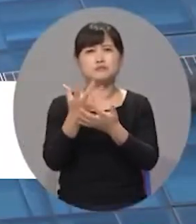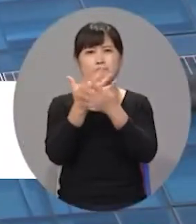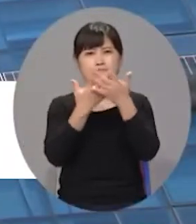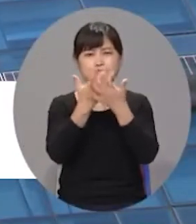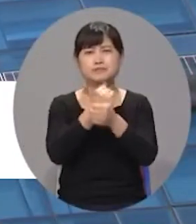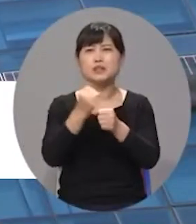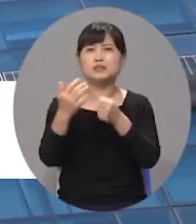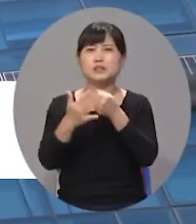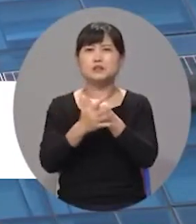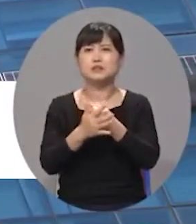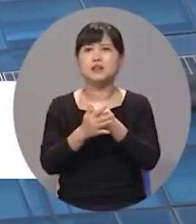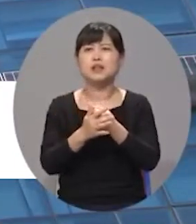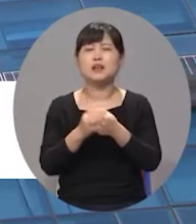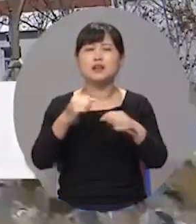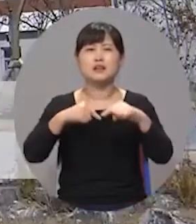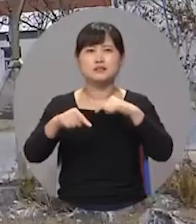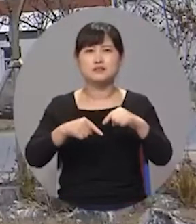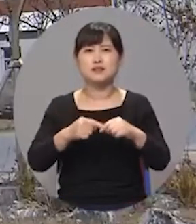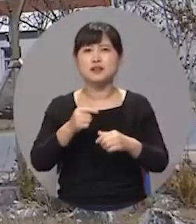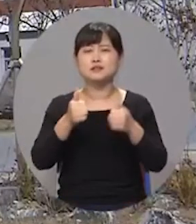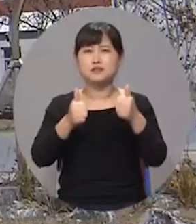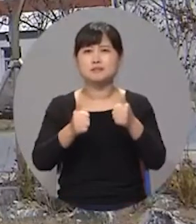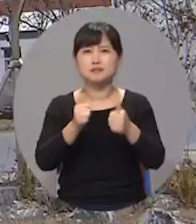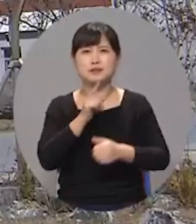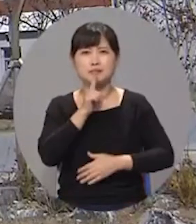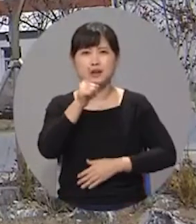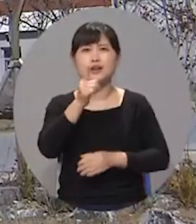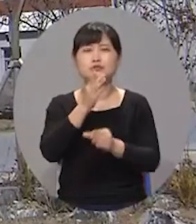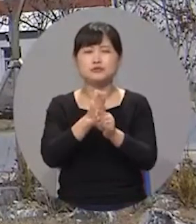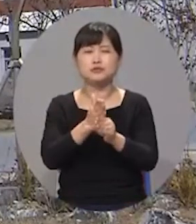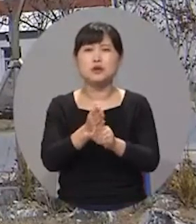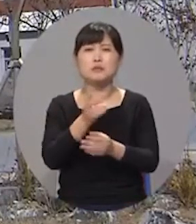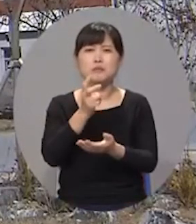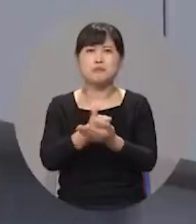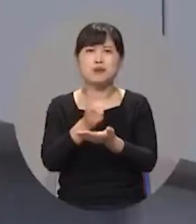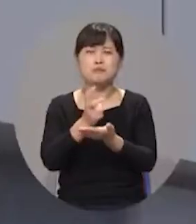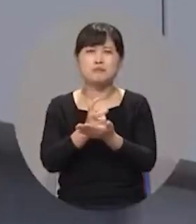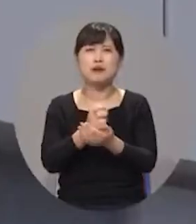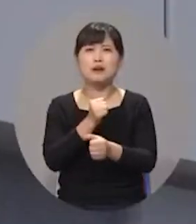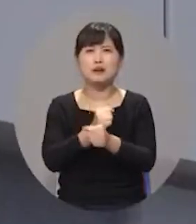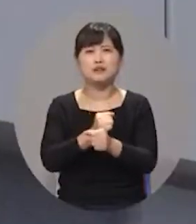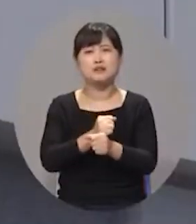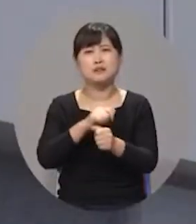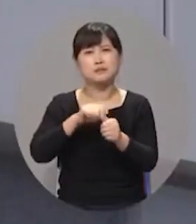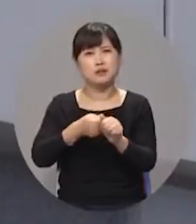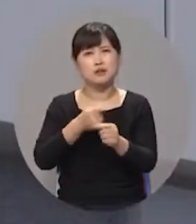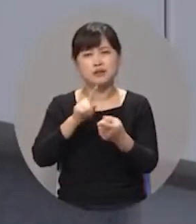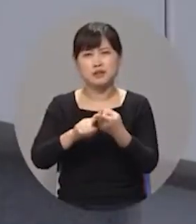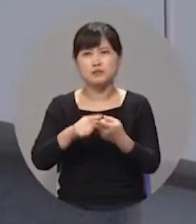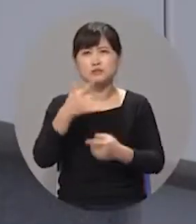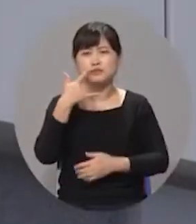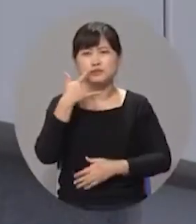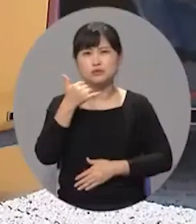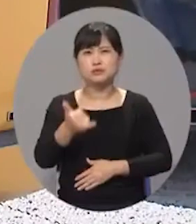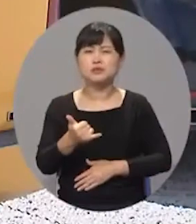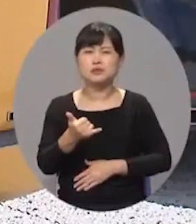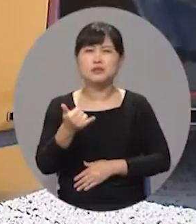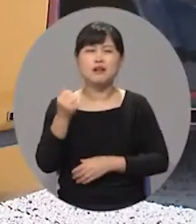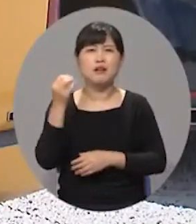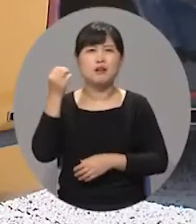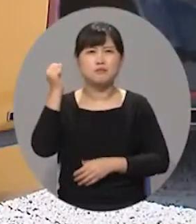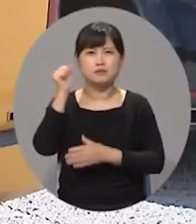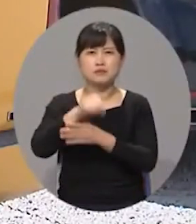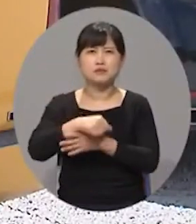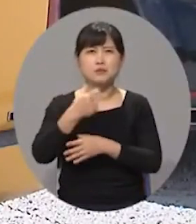취소해달라는 행정심판을 제기한 상황. 원칙과 절차를 내세운 교육당국의 처분에 학부모 등이 납득을 하지 못하면서